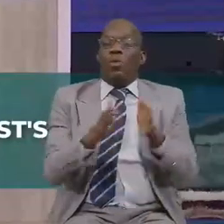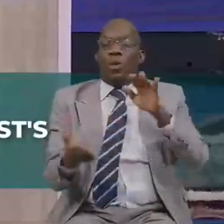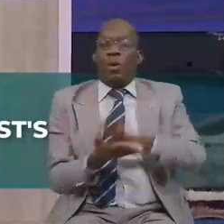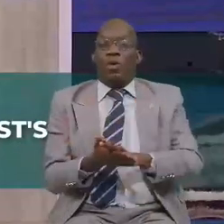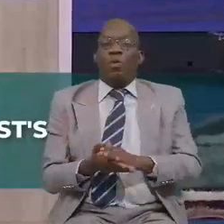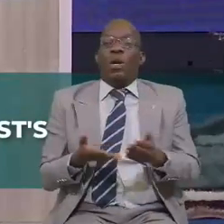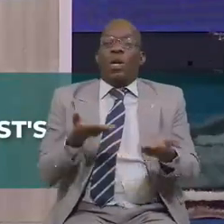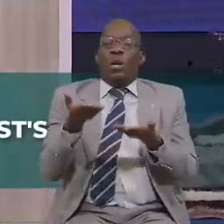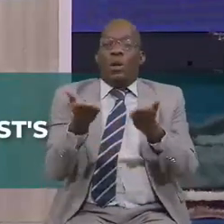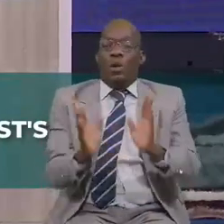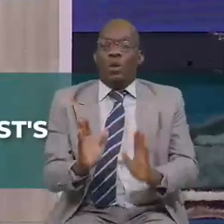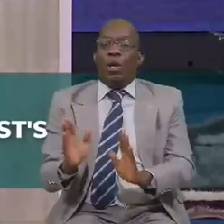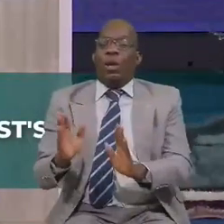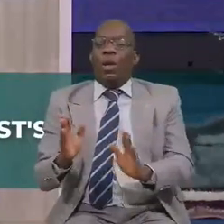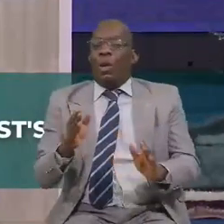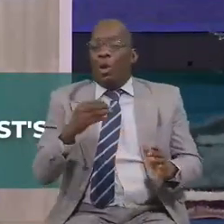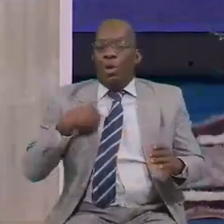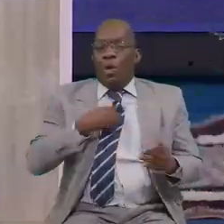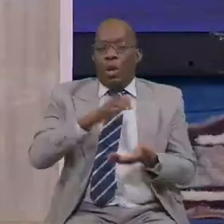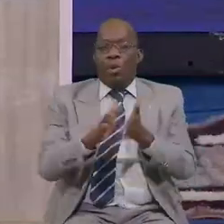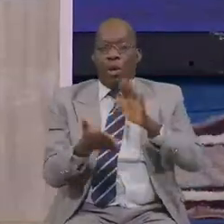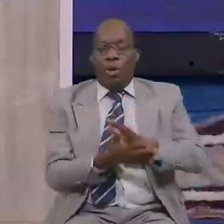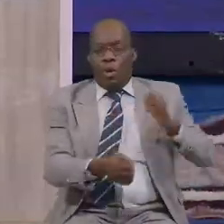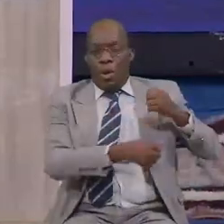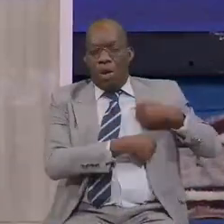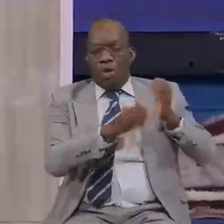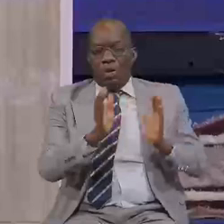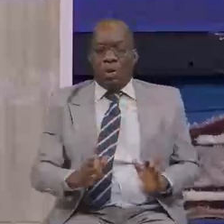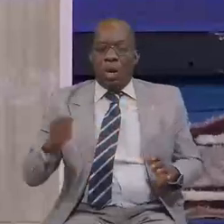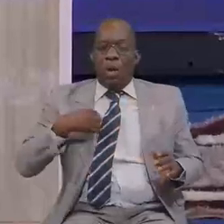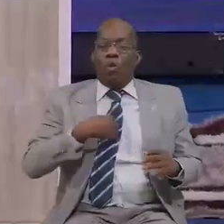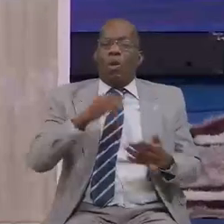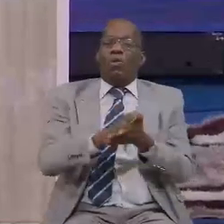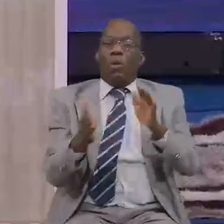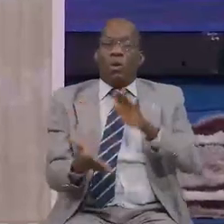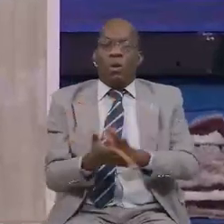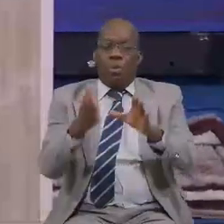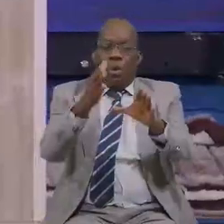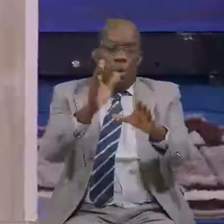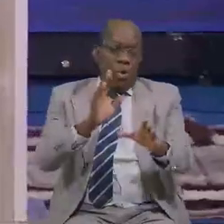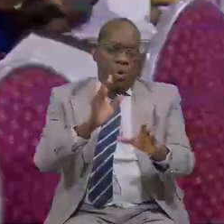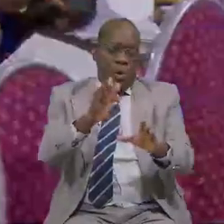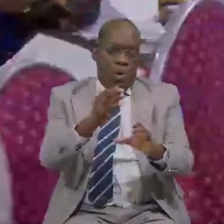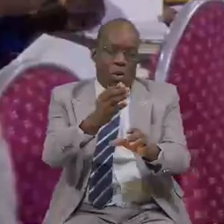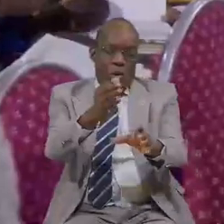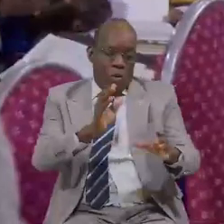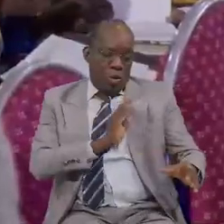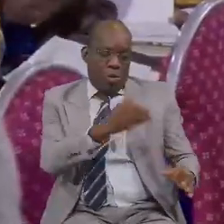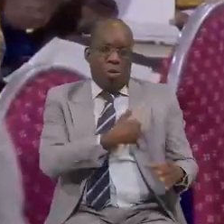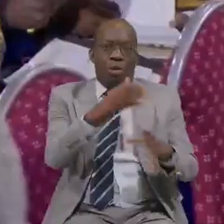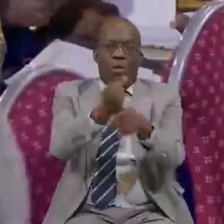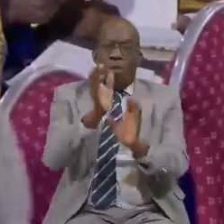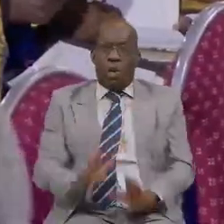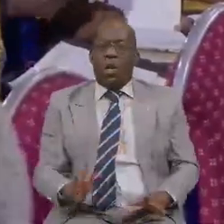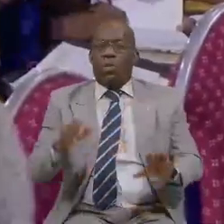Nous devenons soldats, nous devenons gagneurs d'âmes et ensuite nous devenons et nous connaissons du succès. Au